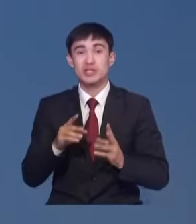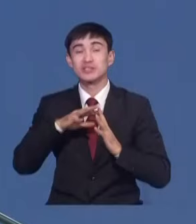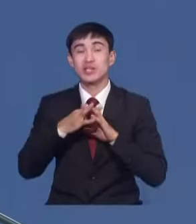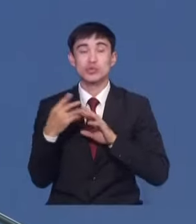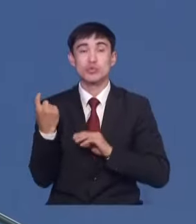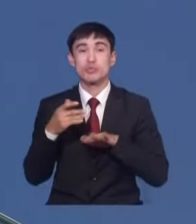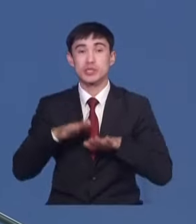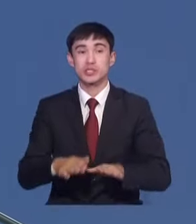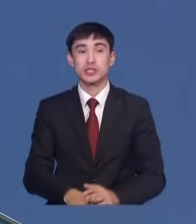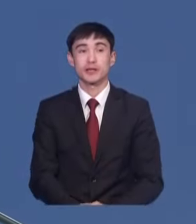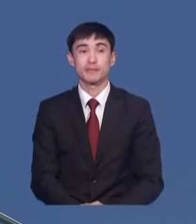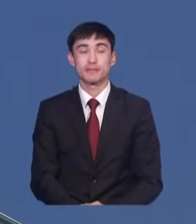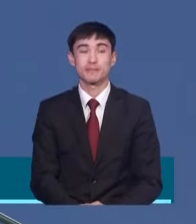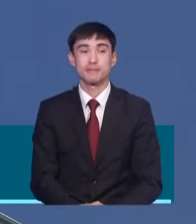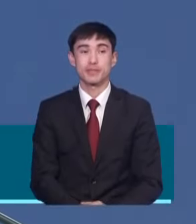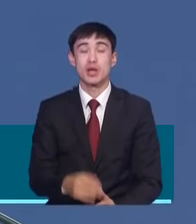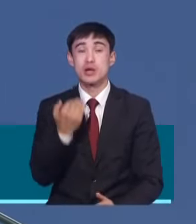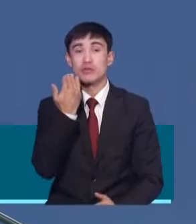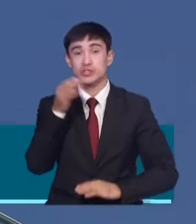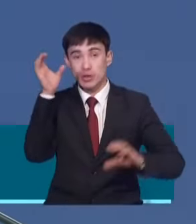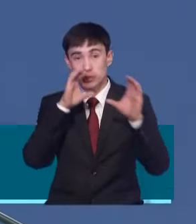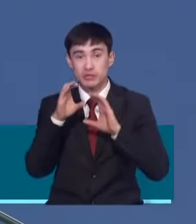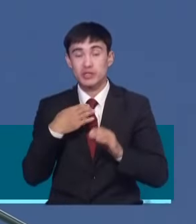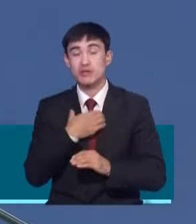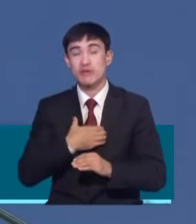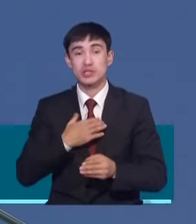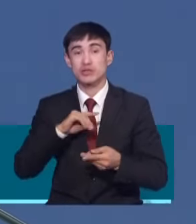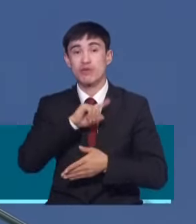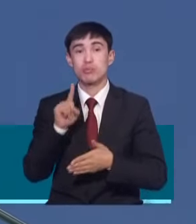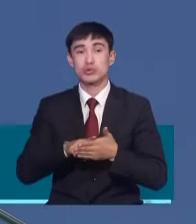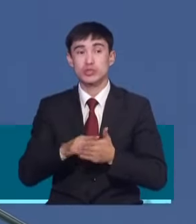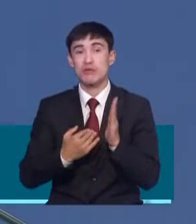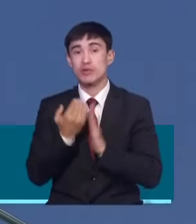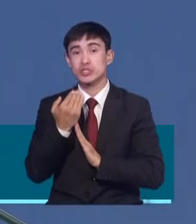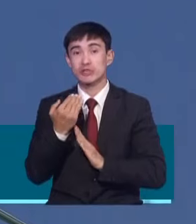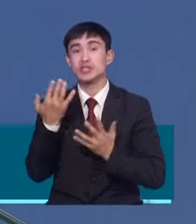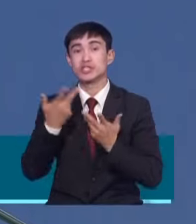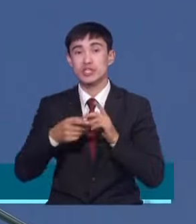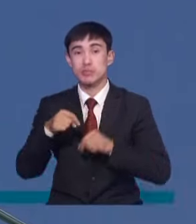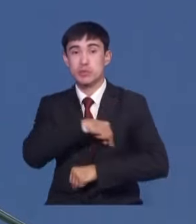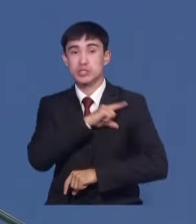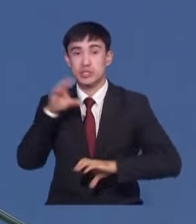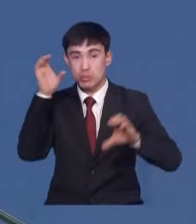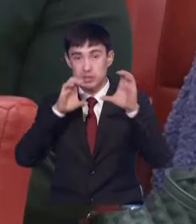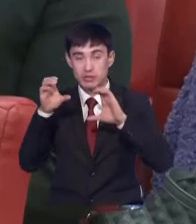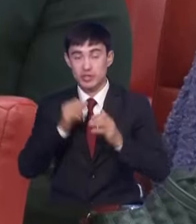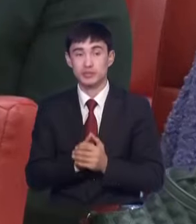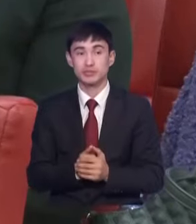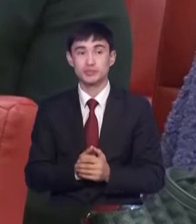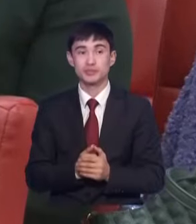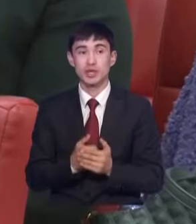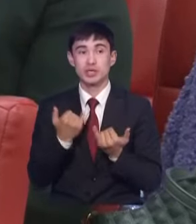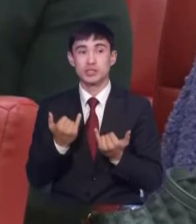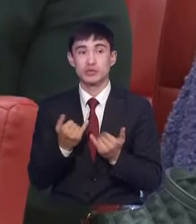местность вопрос качество образования действительно очень актуальный вопрос как для высшего так и для среднего медицинского образования